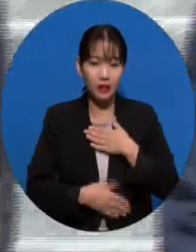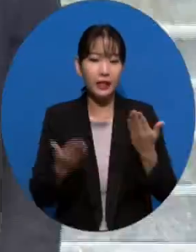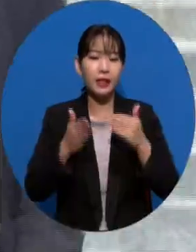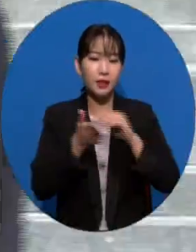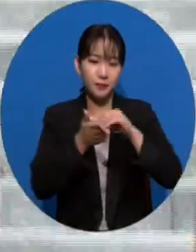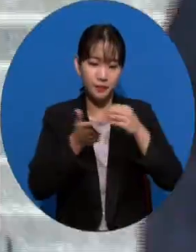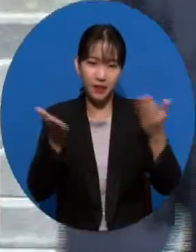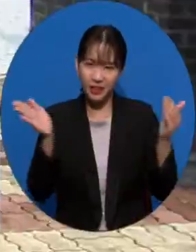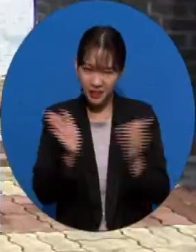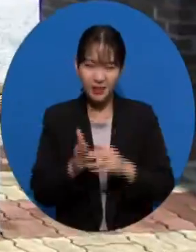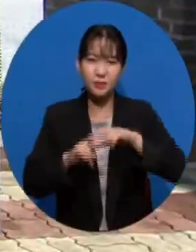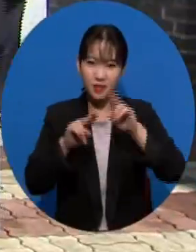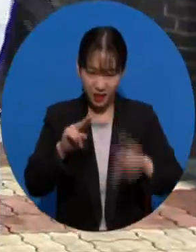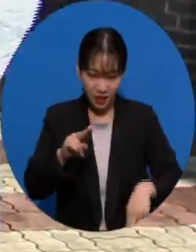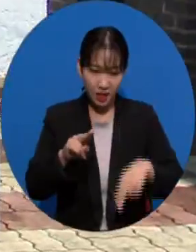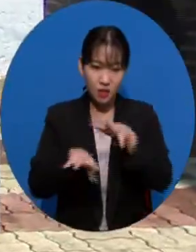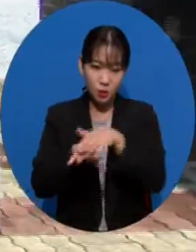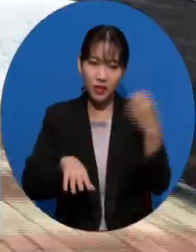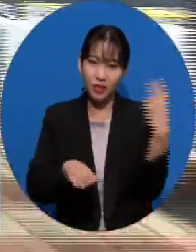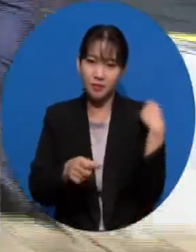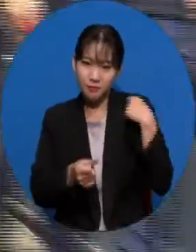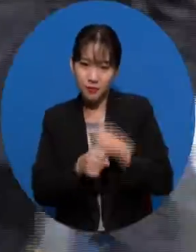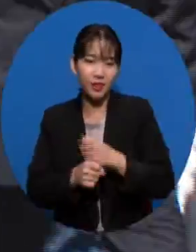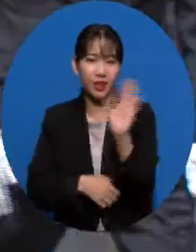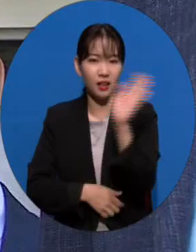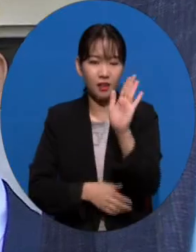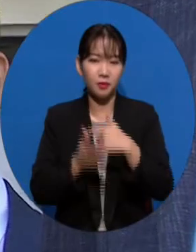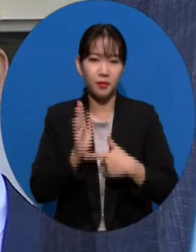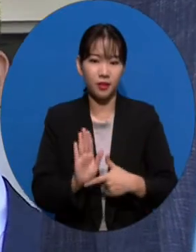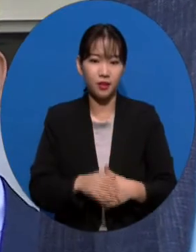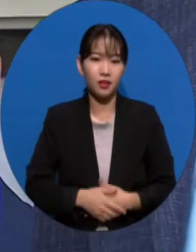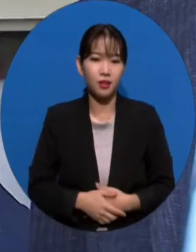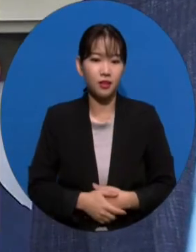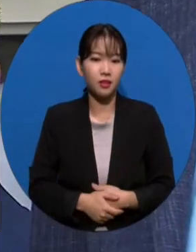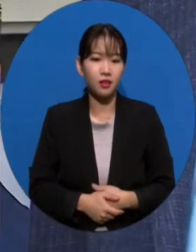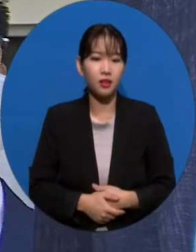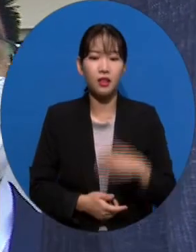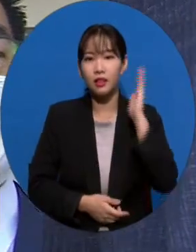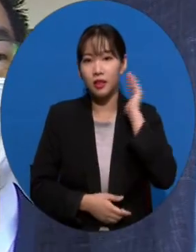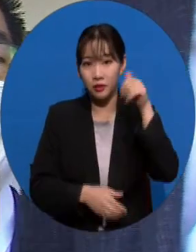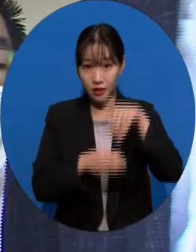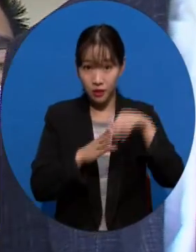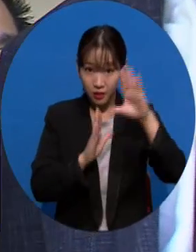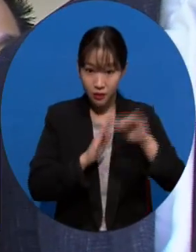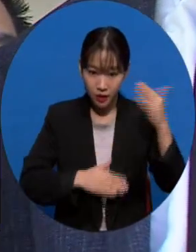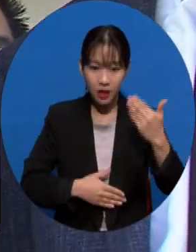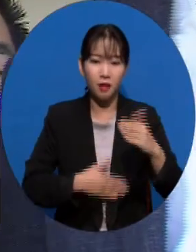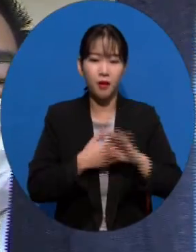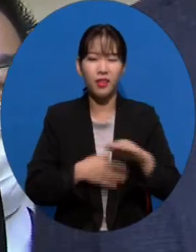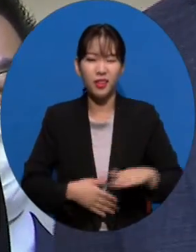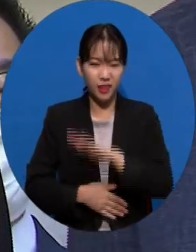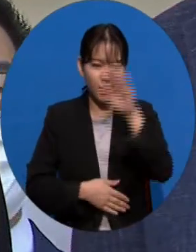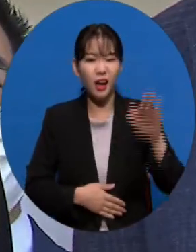마치고 떠난 조직에 다시 들어가는 일은 하지 않는다고 거듭 밝혔습니다. 대통령 선거 때가 되면 너나 나나 할